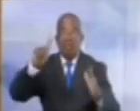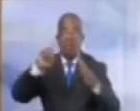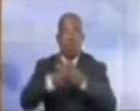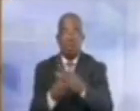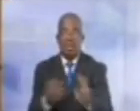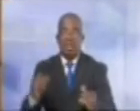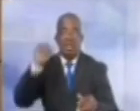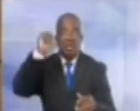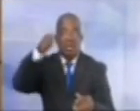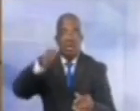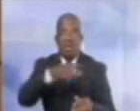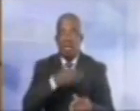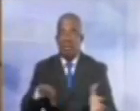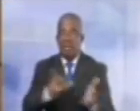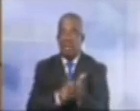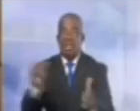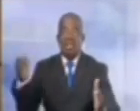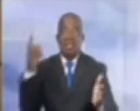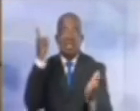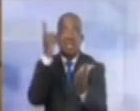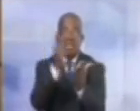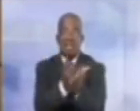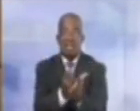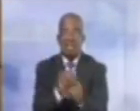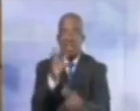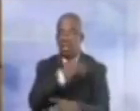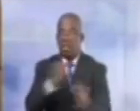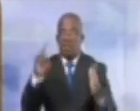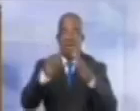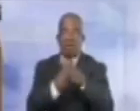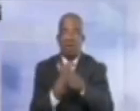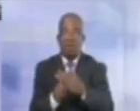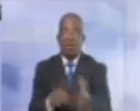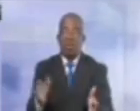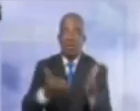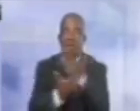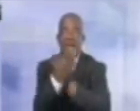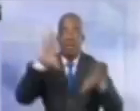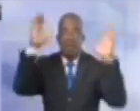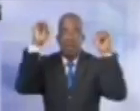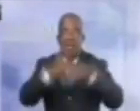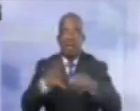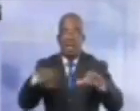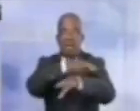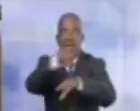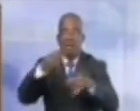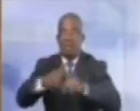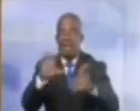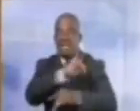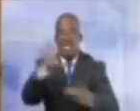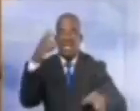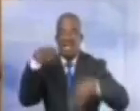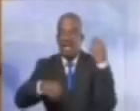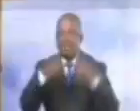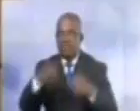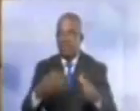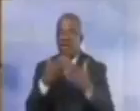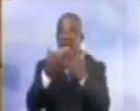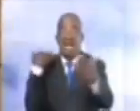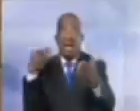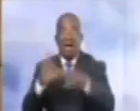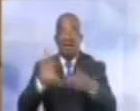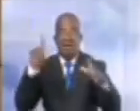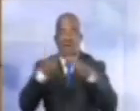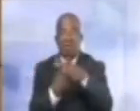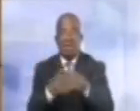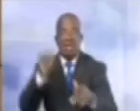par le président de la République en 2013, aura pour site l'ancienne casse d'Adjamé. Mais il y a problème. Avant le démarrage des travaux